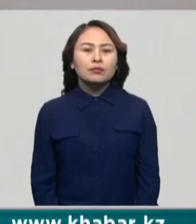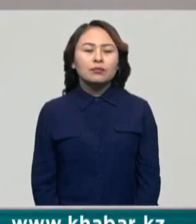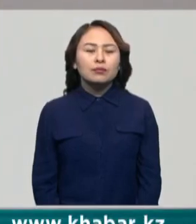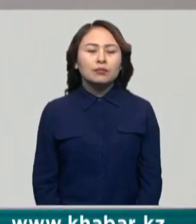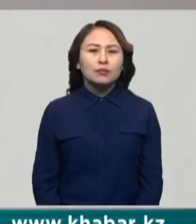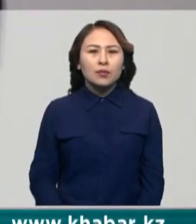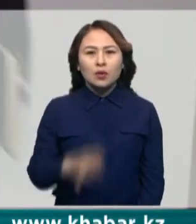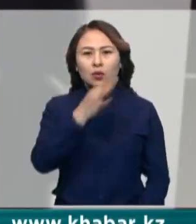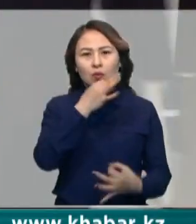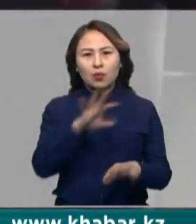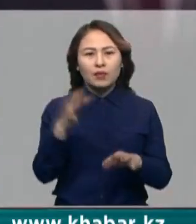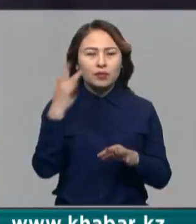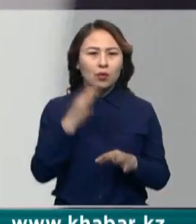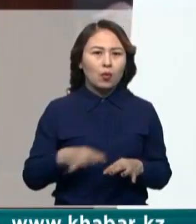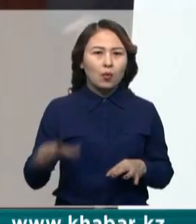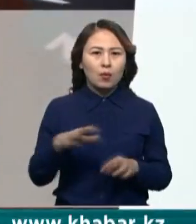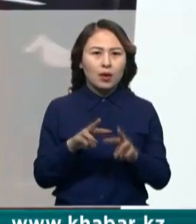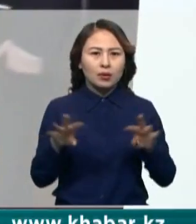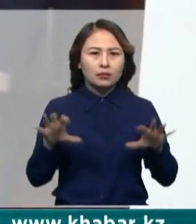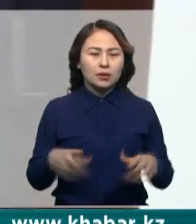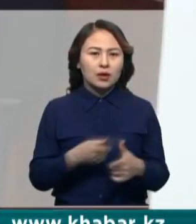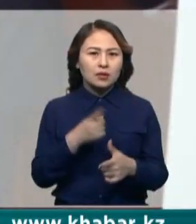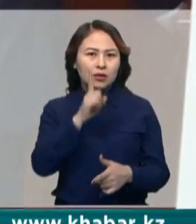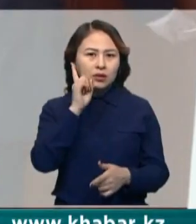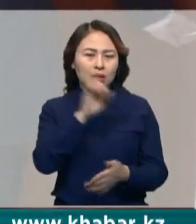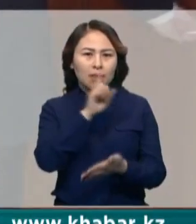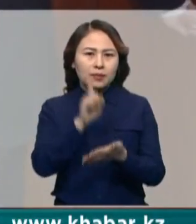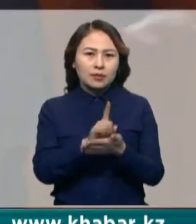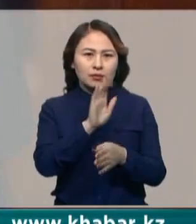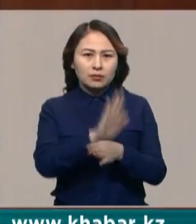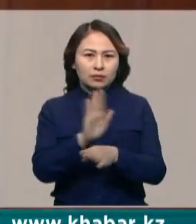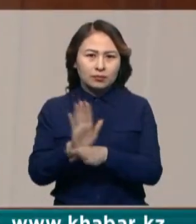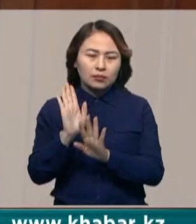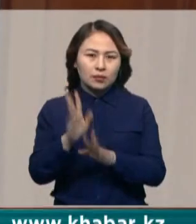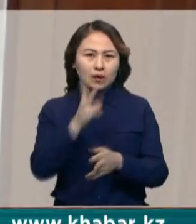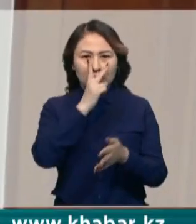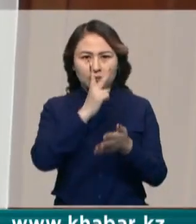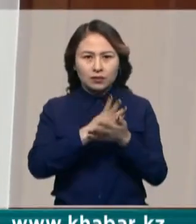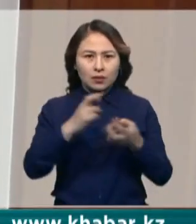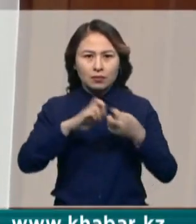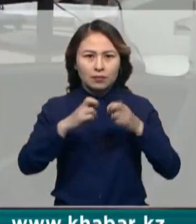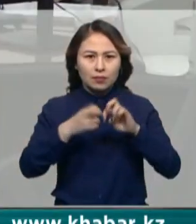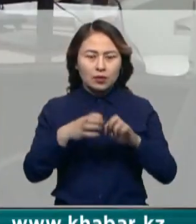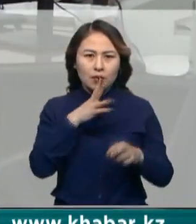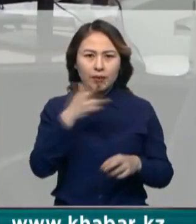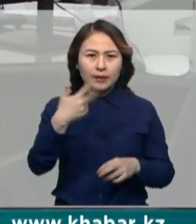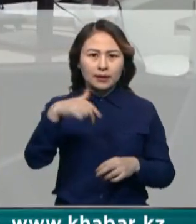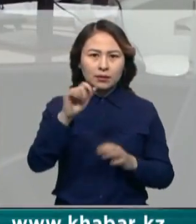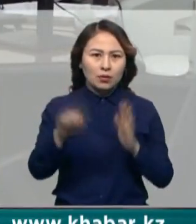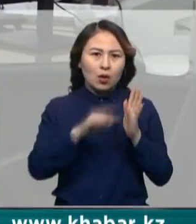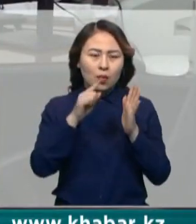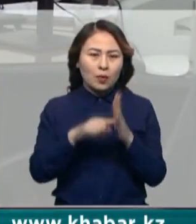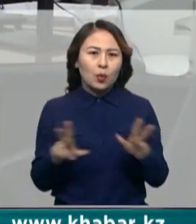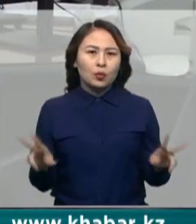Қашанда қазаны қайнап жататын облыстық әкімдіктің жалынды жасқа жаңа міндеттер жүктейтіні анық. Қарбаласқа қарамастан бізге кейіпкерімізден жарты сағат сұхбат алудың сәті